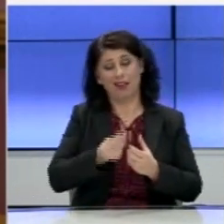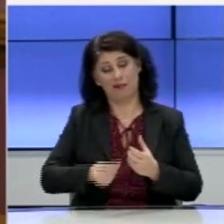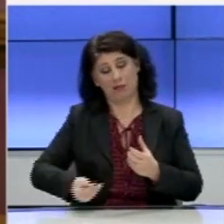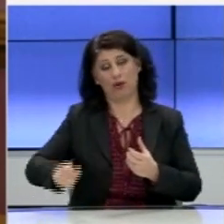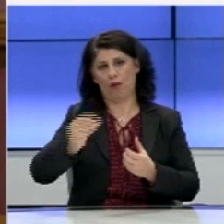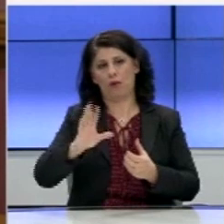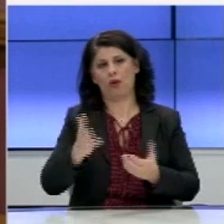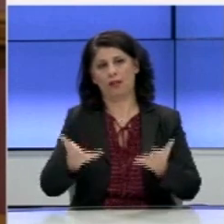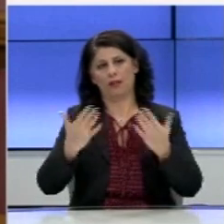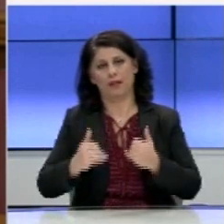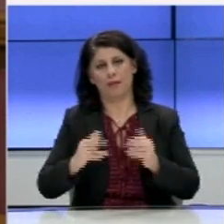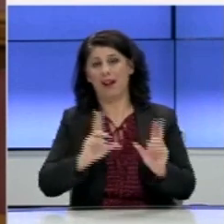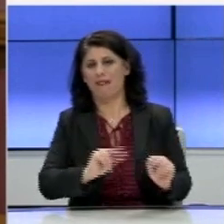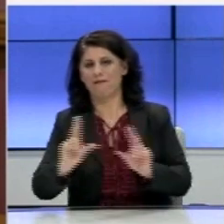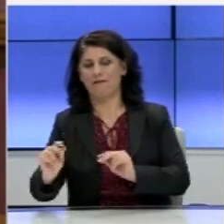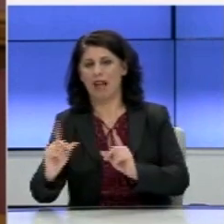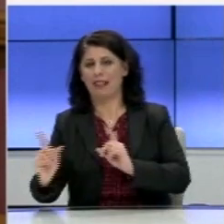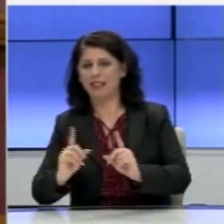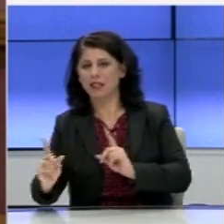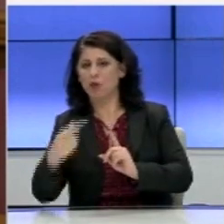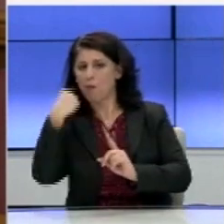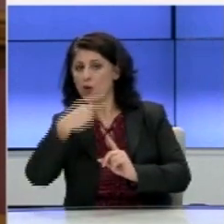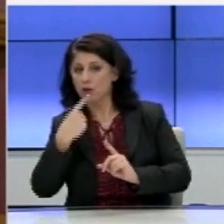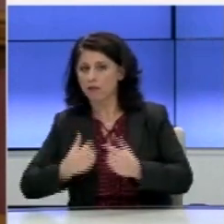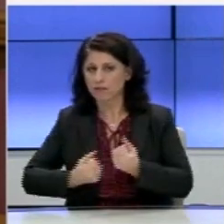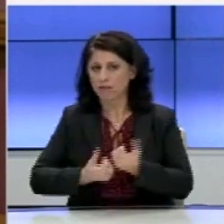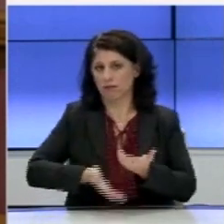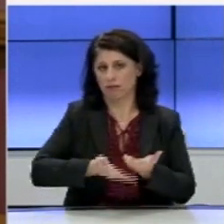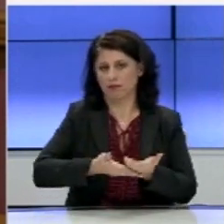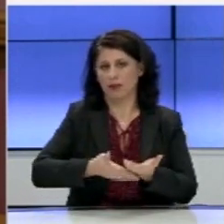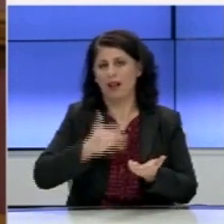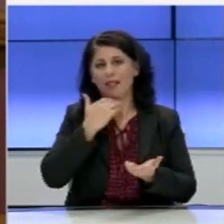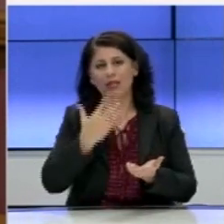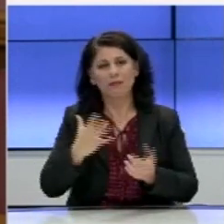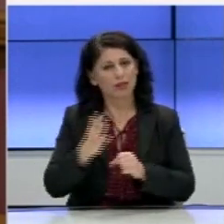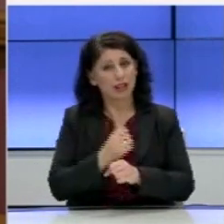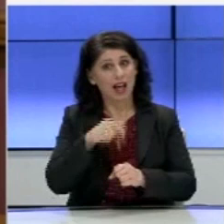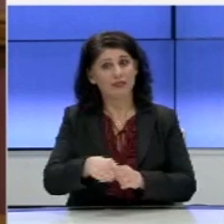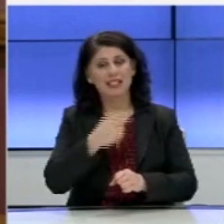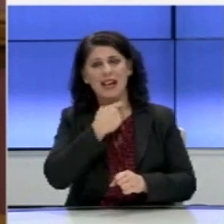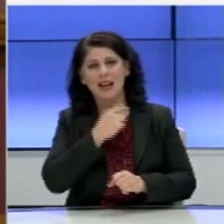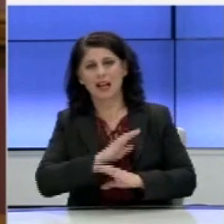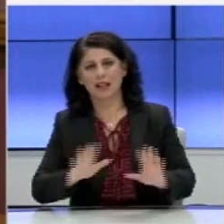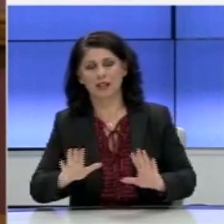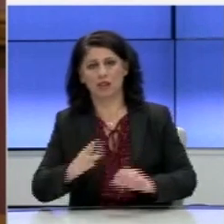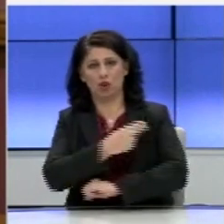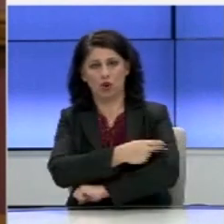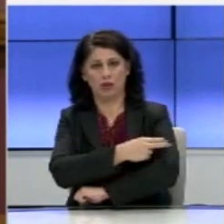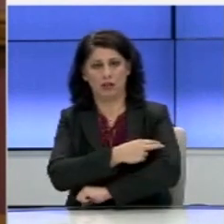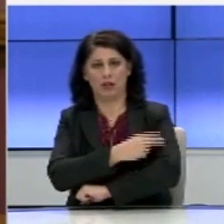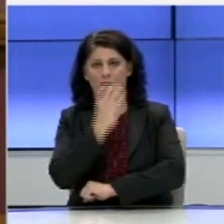περισσότερο που δεν υπάρχει και το αντίστοιχο προσωπικό για να συνδράμει. Γιατί δεν μπορείς να ανταποκριθείς σε τέτοιες ανάγκες